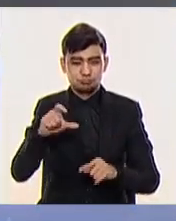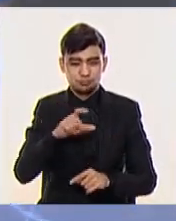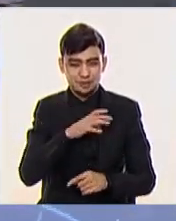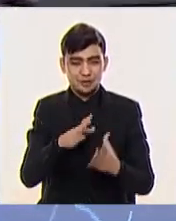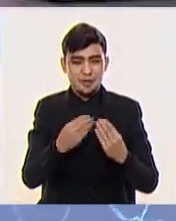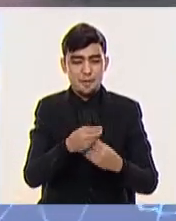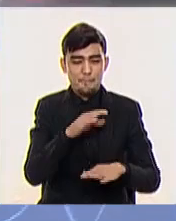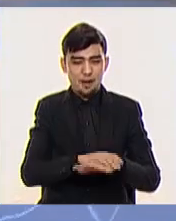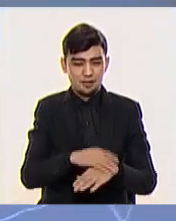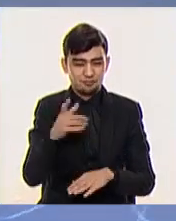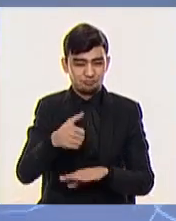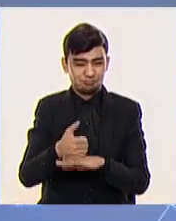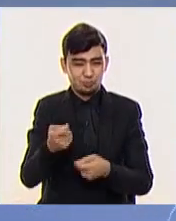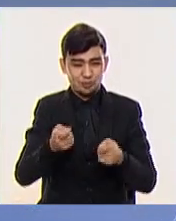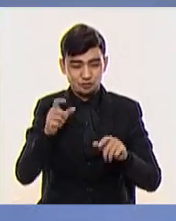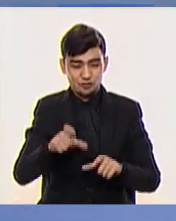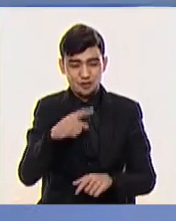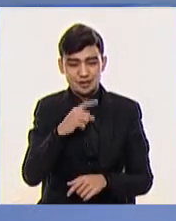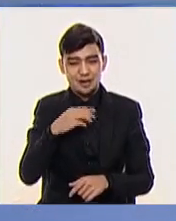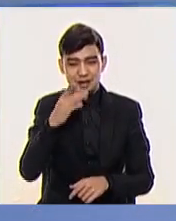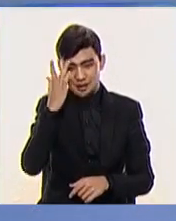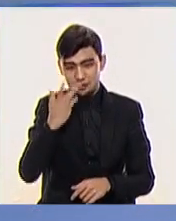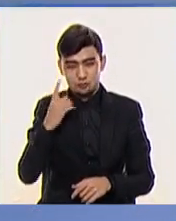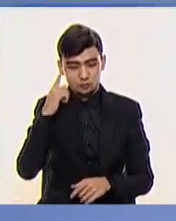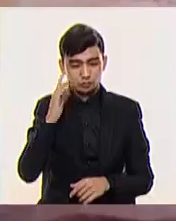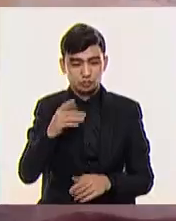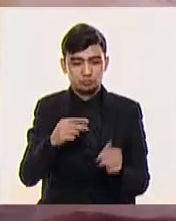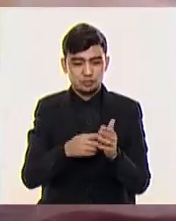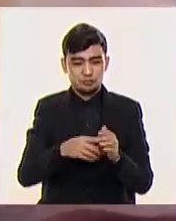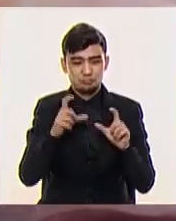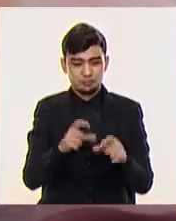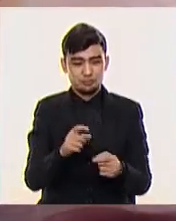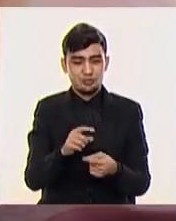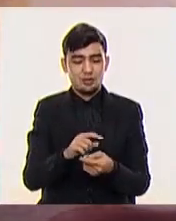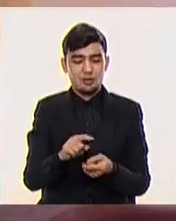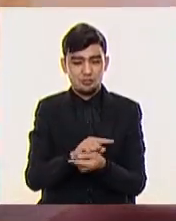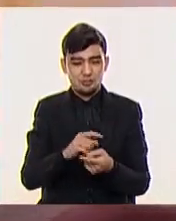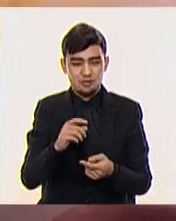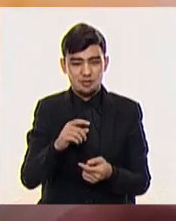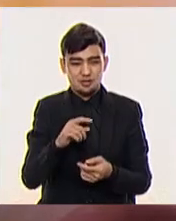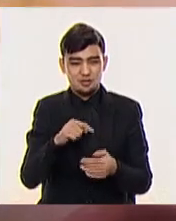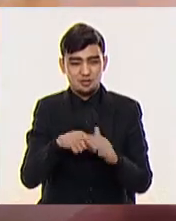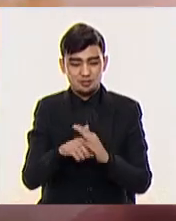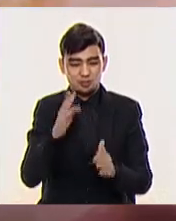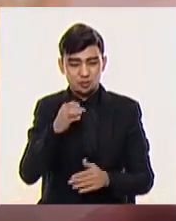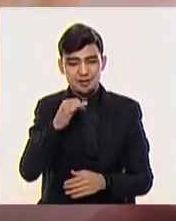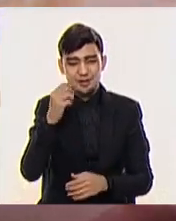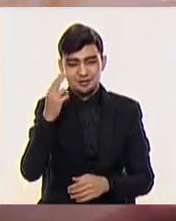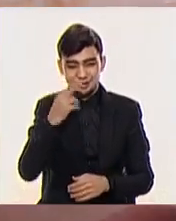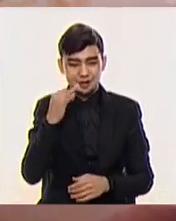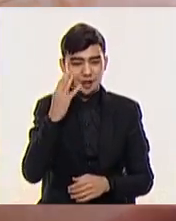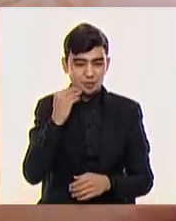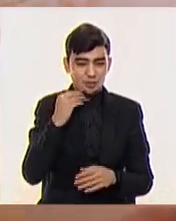отбасы банк төрайымы жаз айларында баспана құны қалыпқа келеді деп отыр. Өйткені банк Алматы мен Нұрсұлтандағы белгілі бір